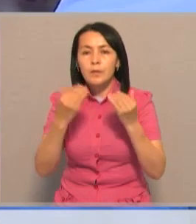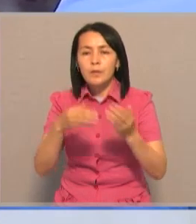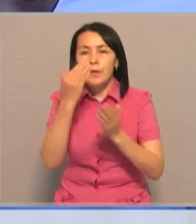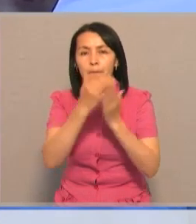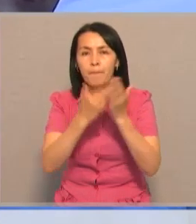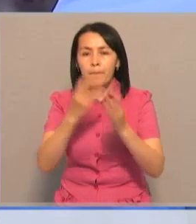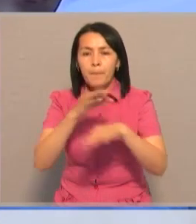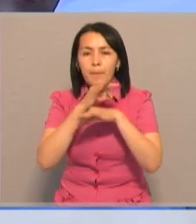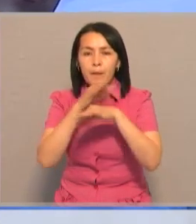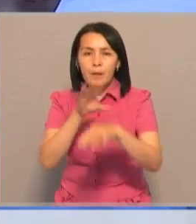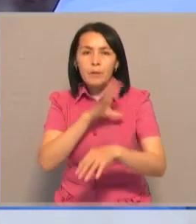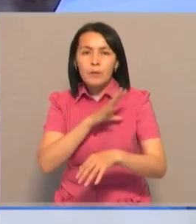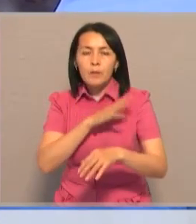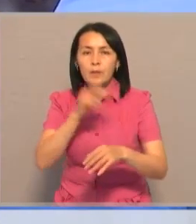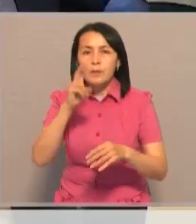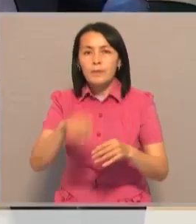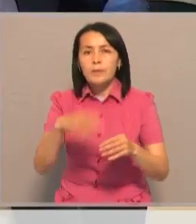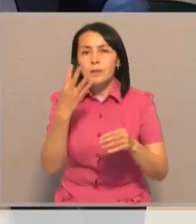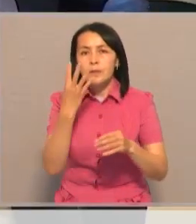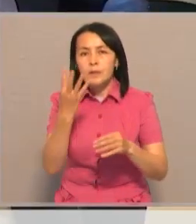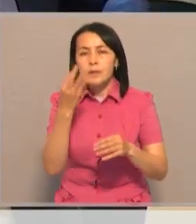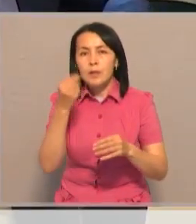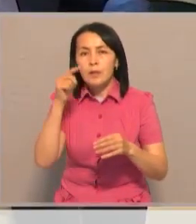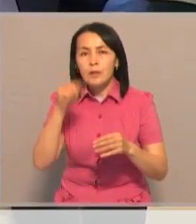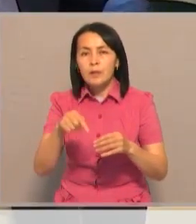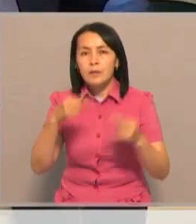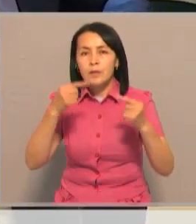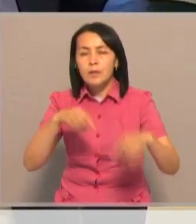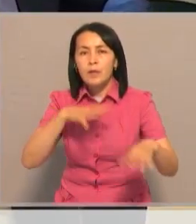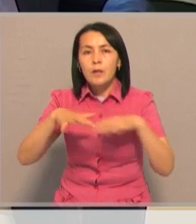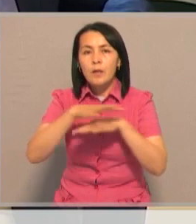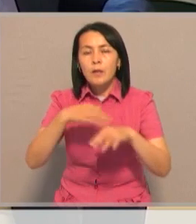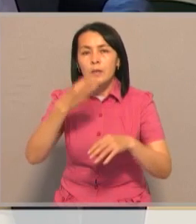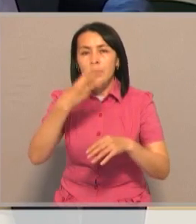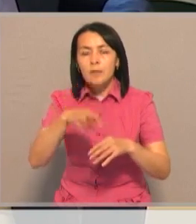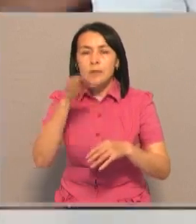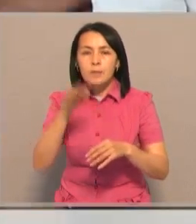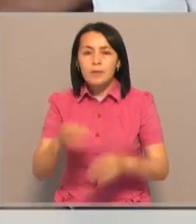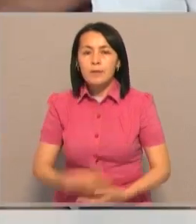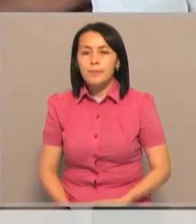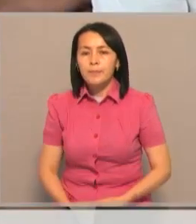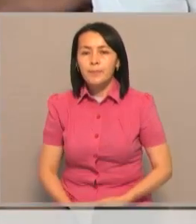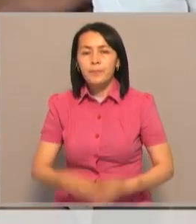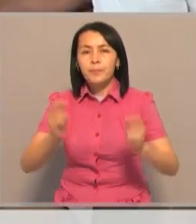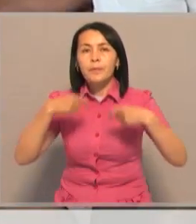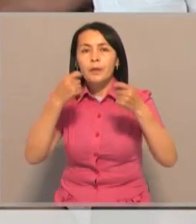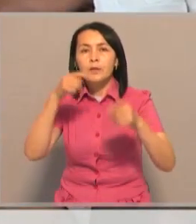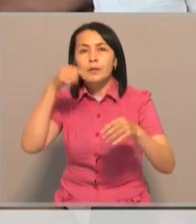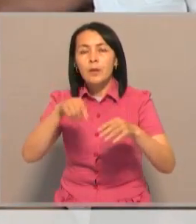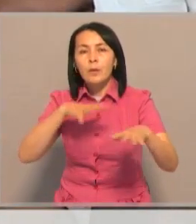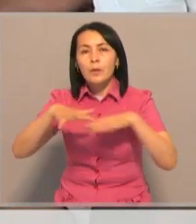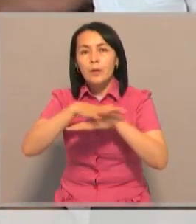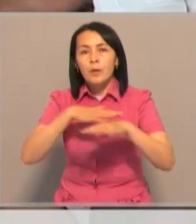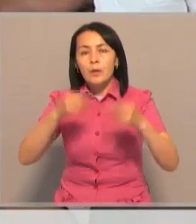учетом доставки цена составляет 204 тенге, что ниже рыночных на 30%. Обеспечение внутреннего